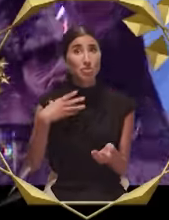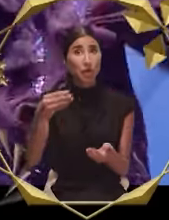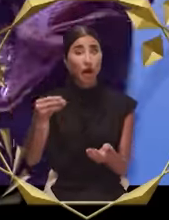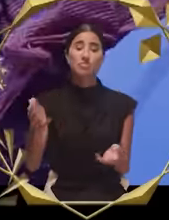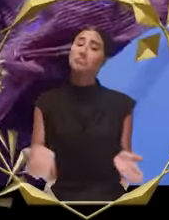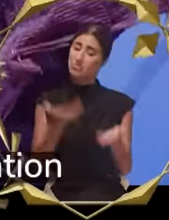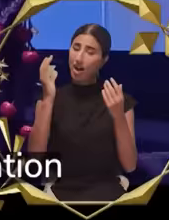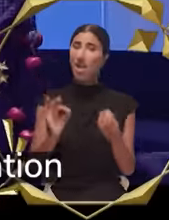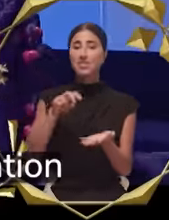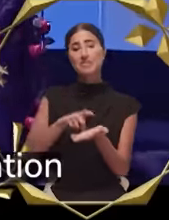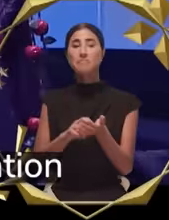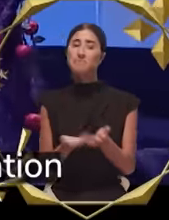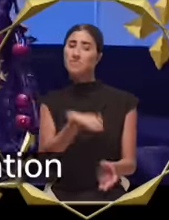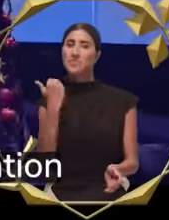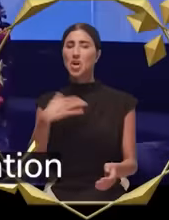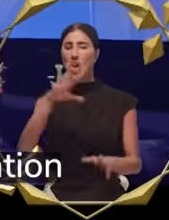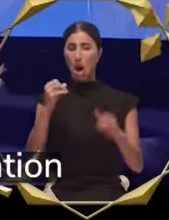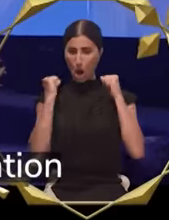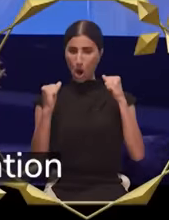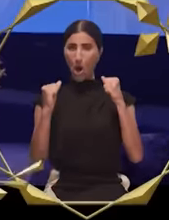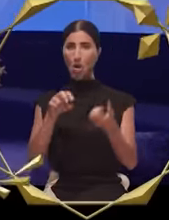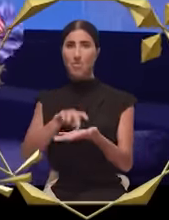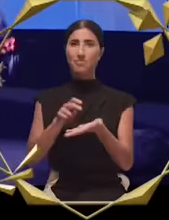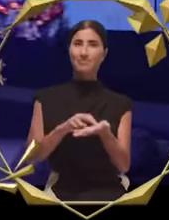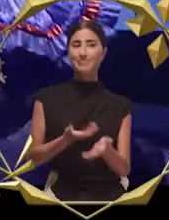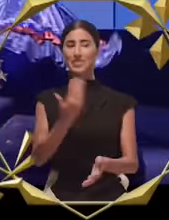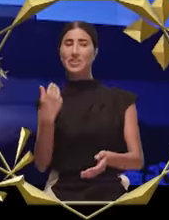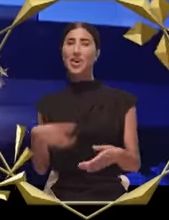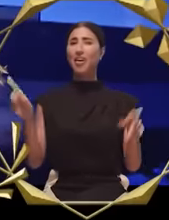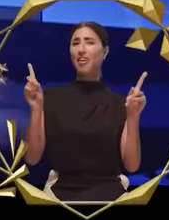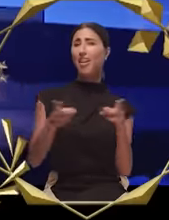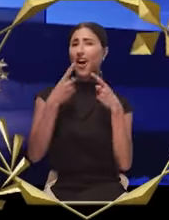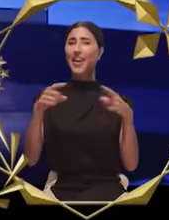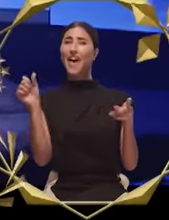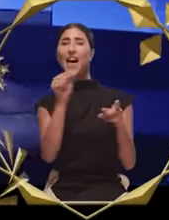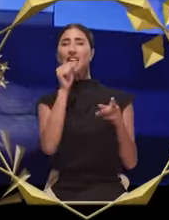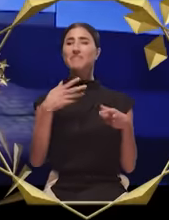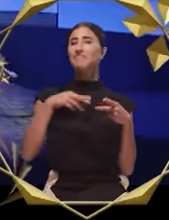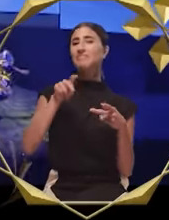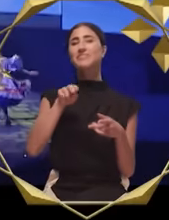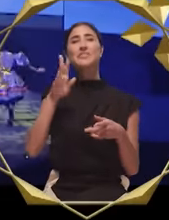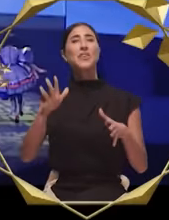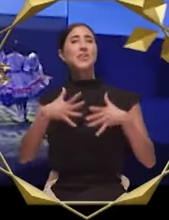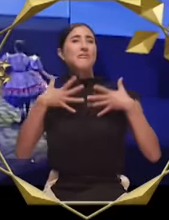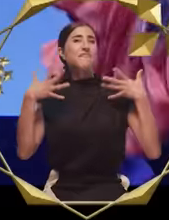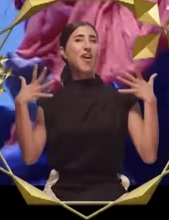بعدها ضائعين خطوة ثبات خطوة تردد لا لا لا لا لا لا لا لا